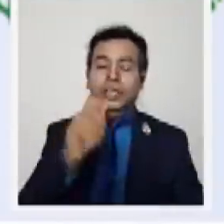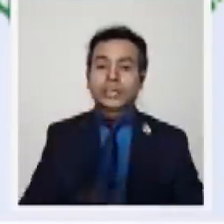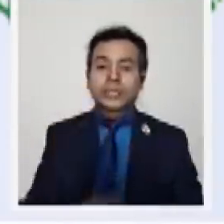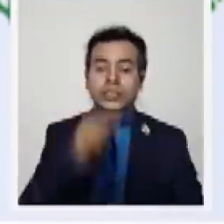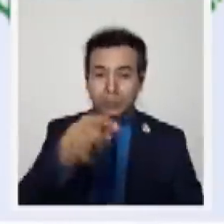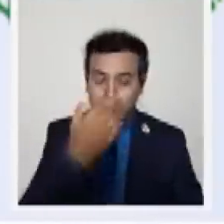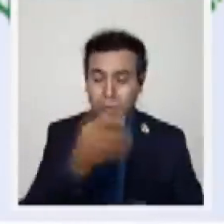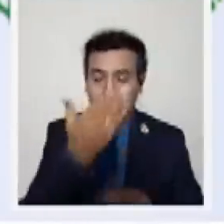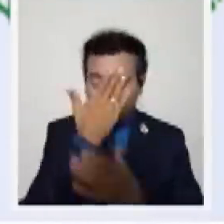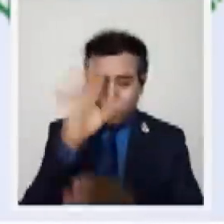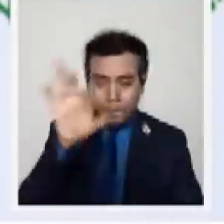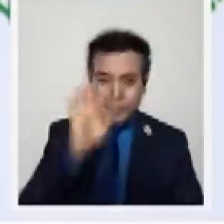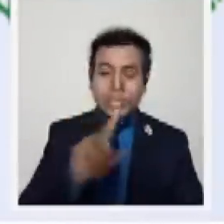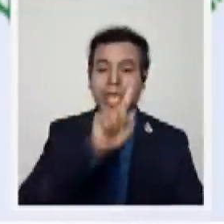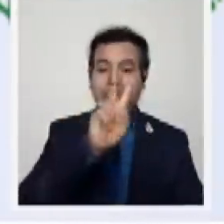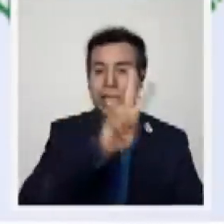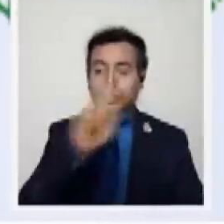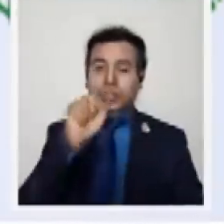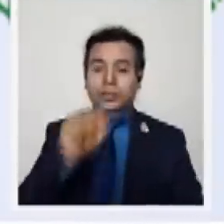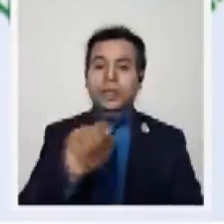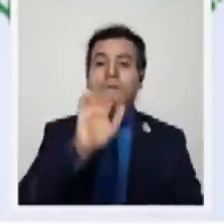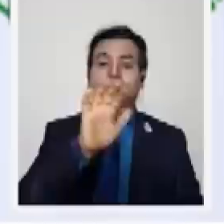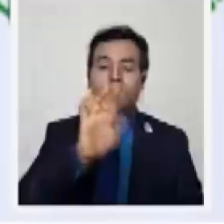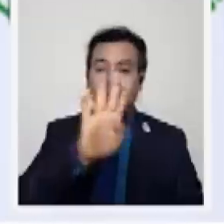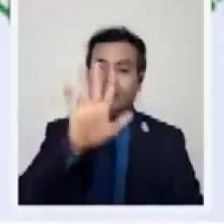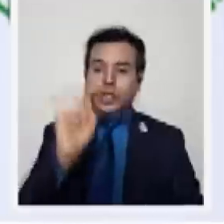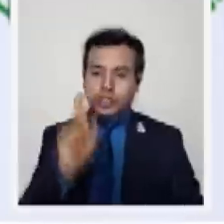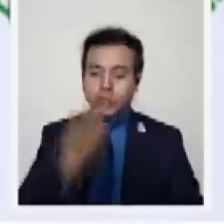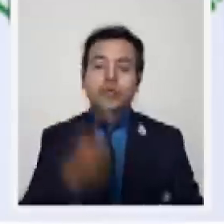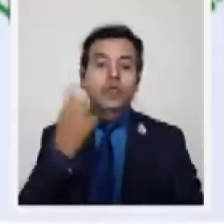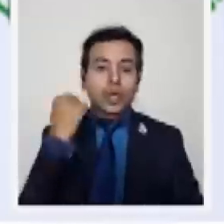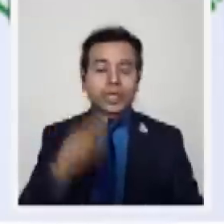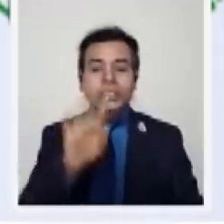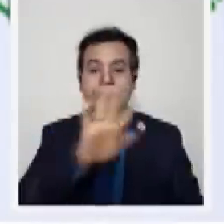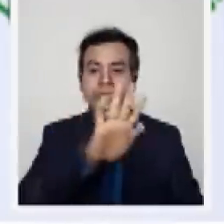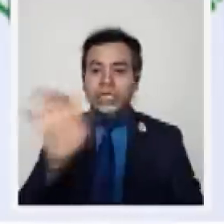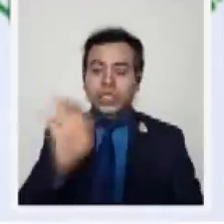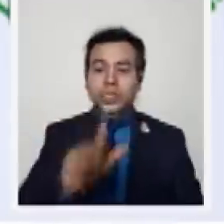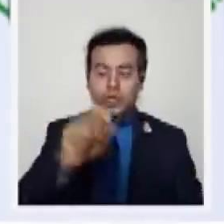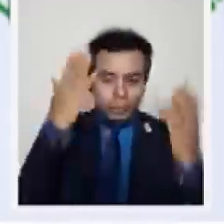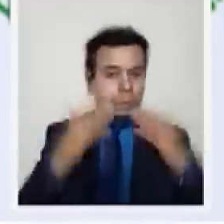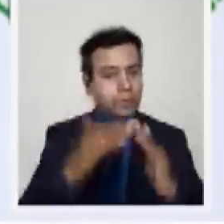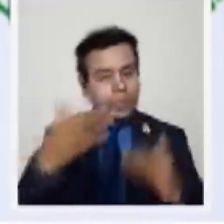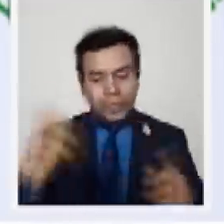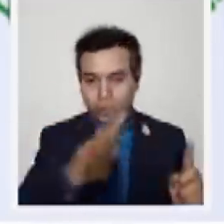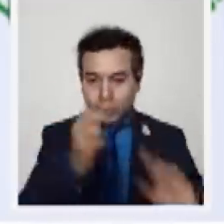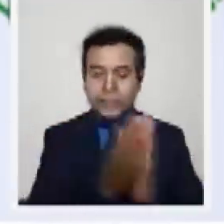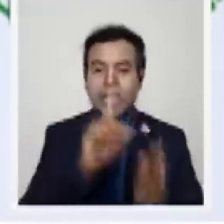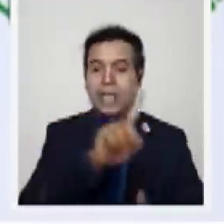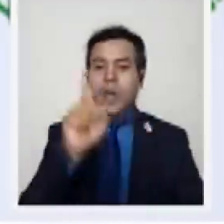শনাক্ত 55,140 জন। শনাক্তের হার 21.54%। গত 24 ঘন্টায় সুস্থ